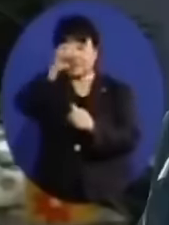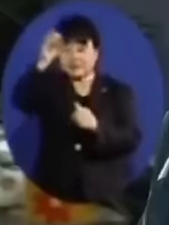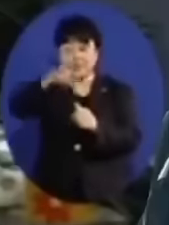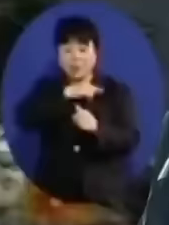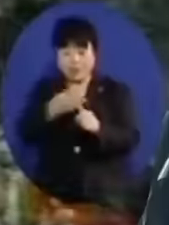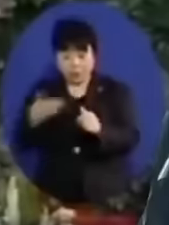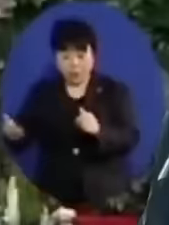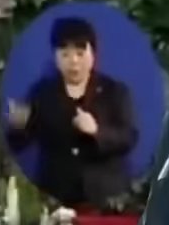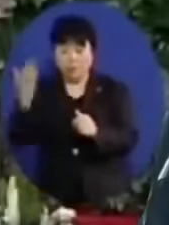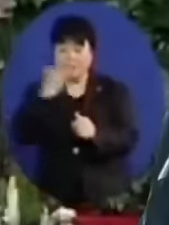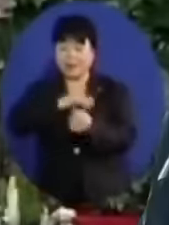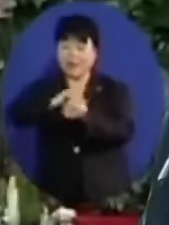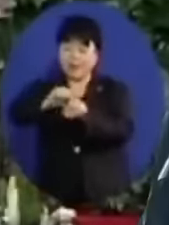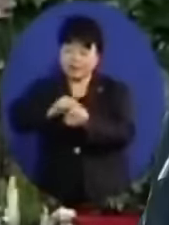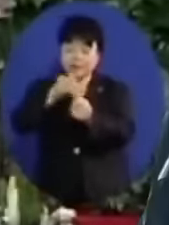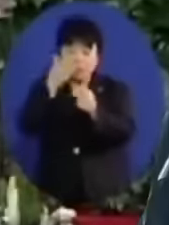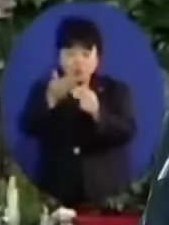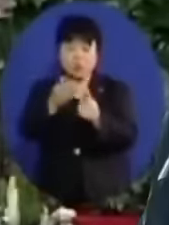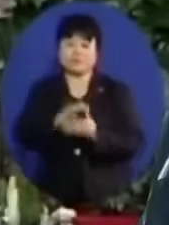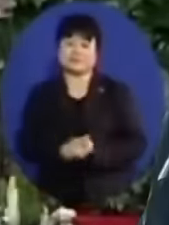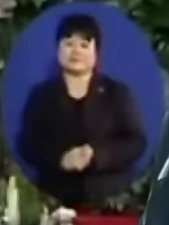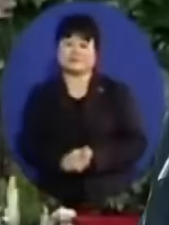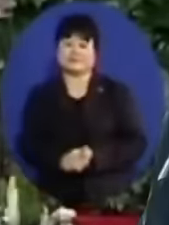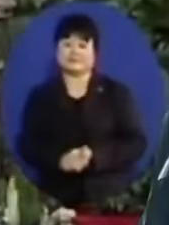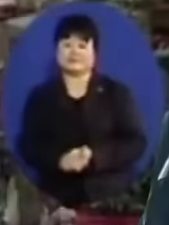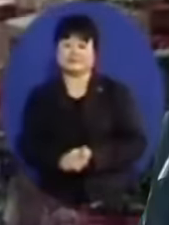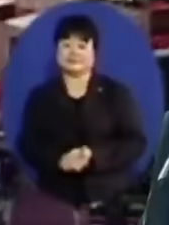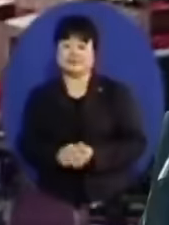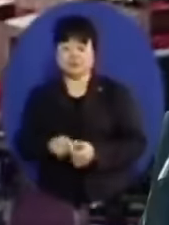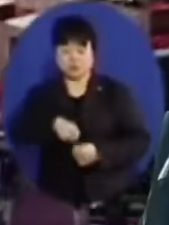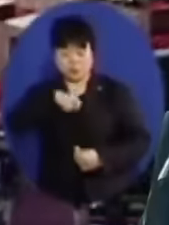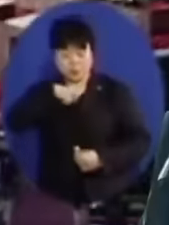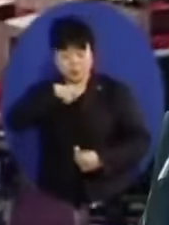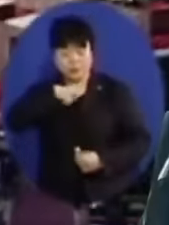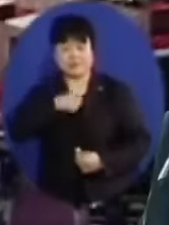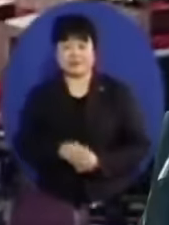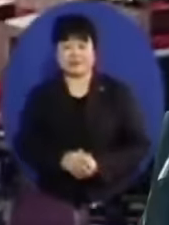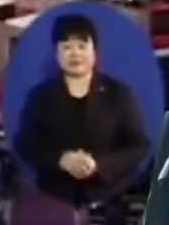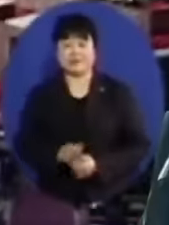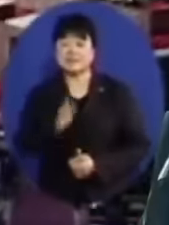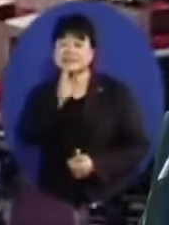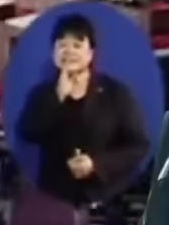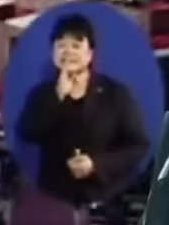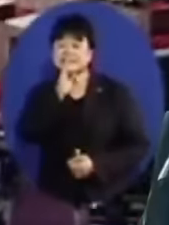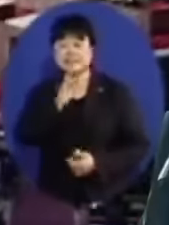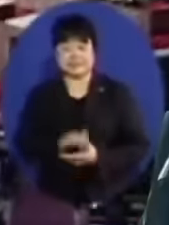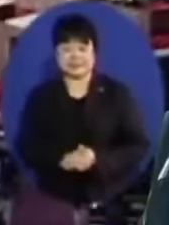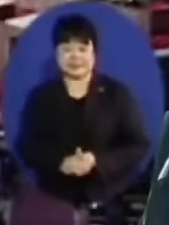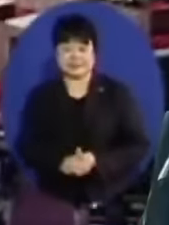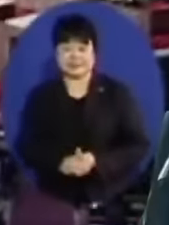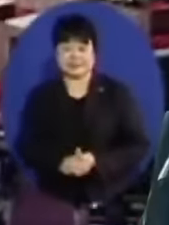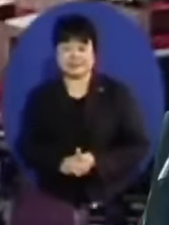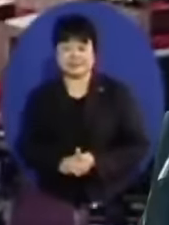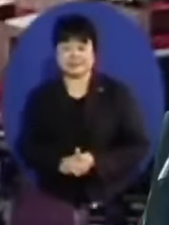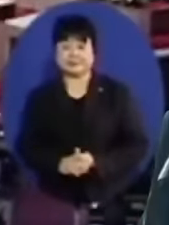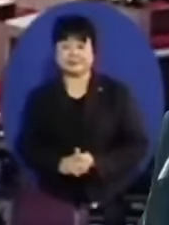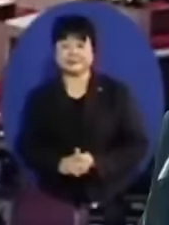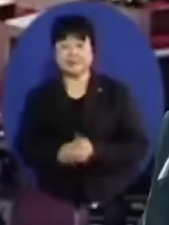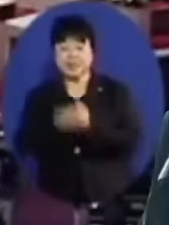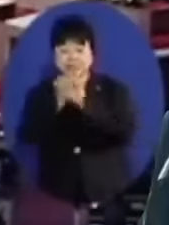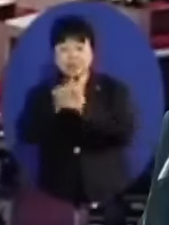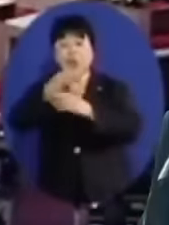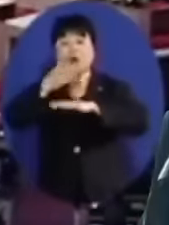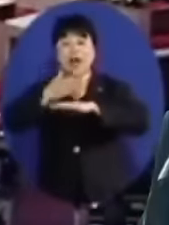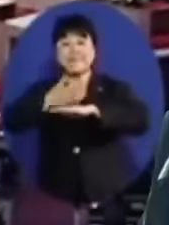피로 깨끗이 씻어주는 것입니다. 우리는 솔직하고 진실되어야 되는 것입니다. 그 다음 우리가 간 기도는